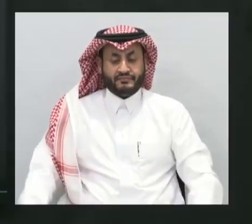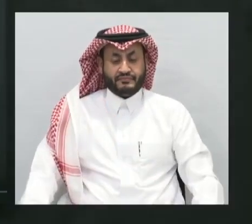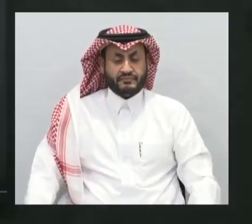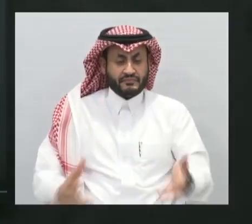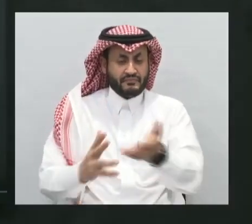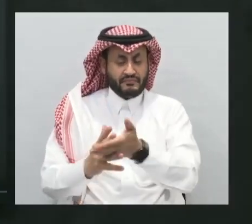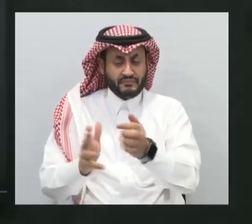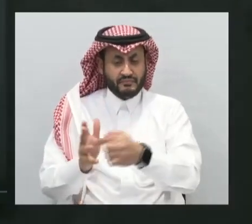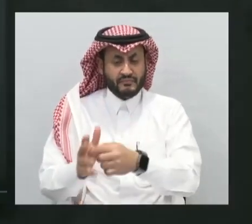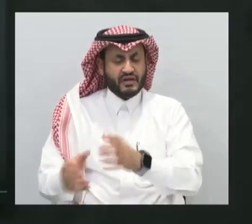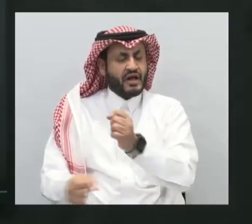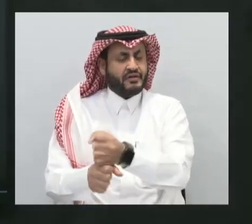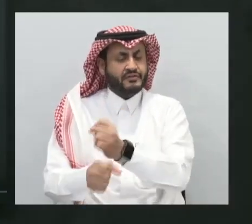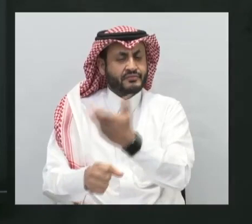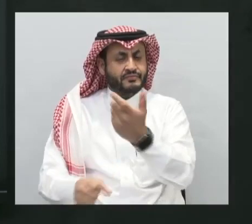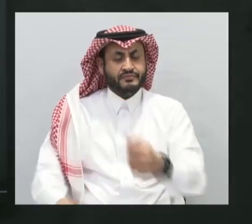سيحدث